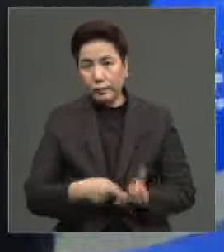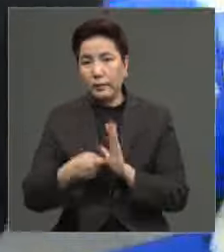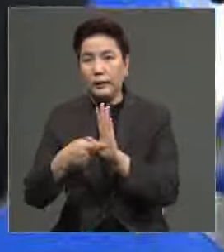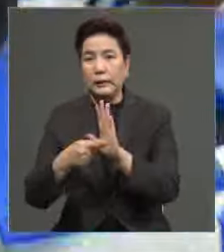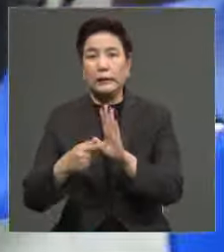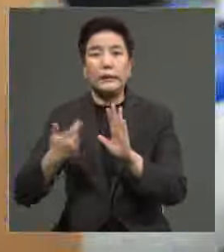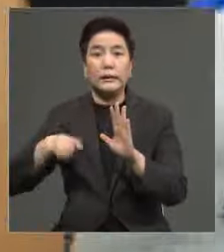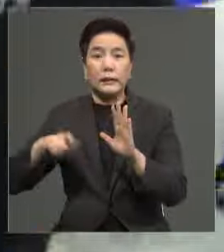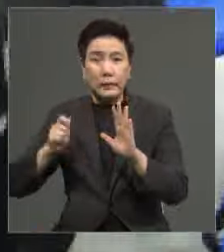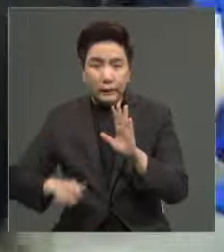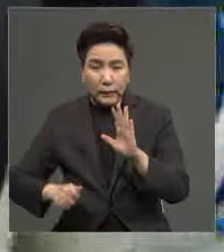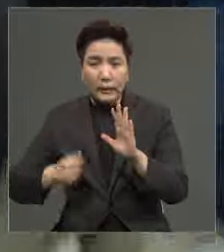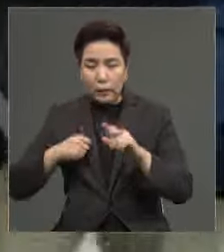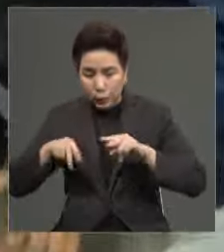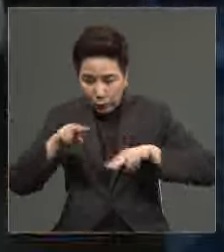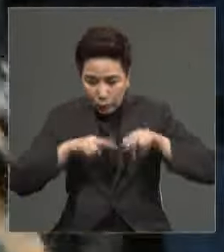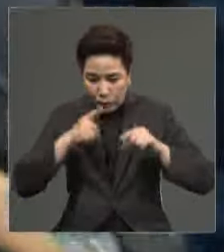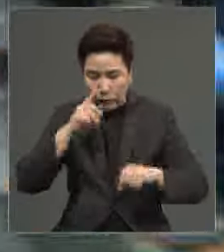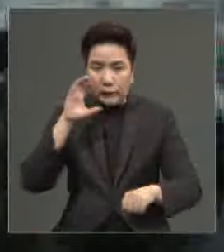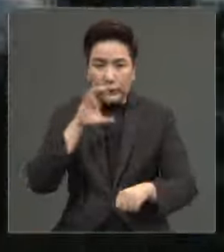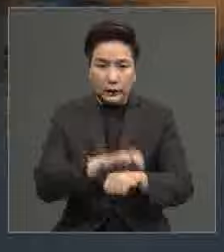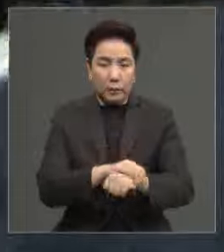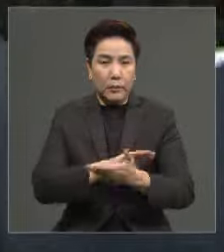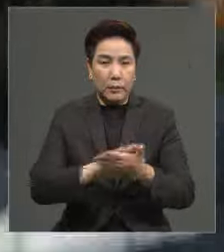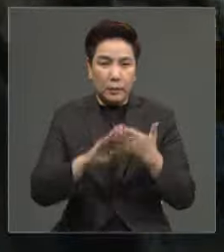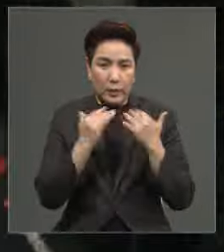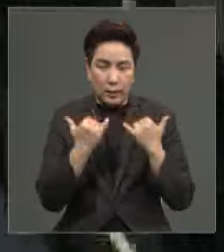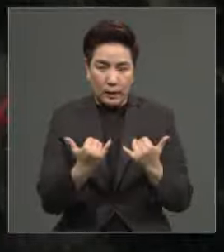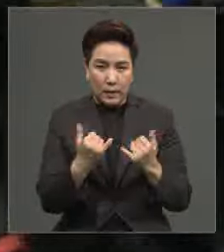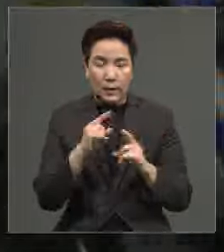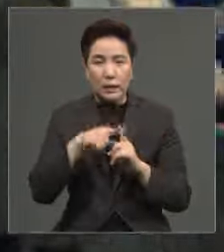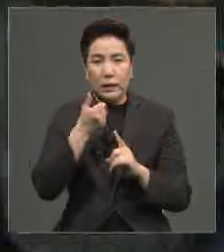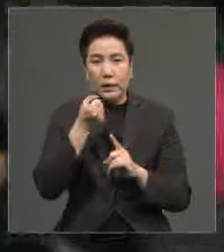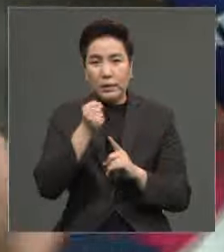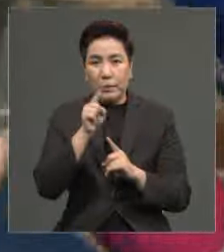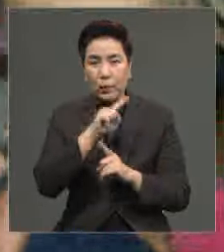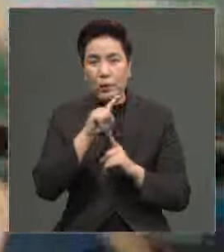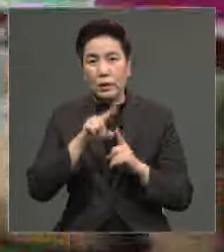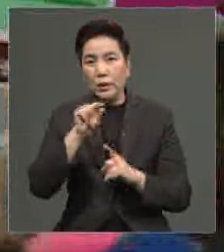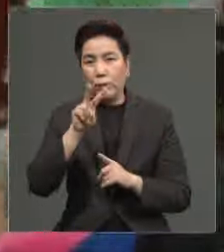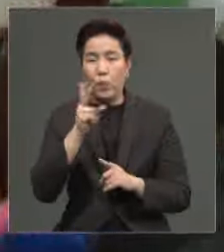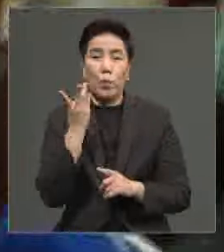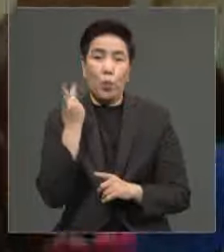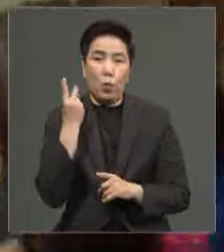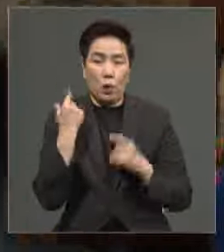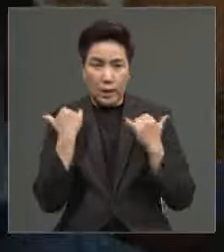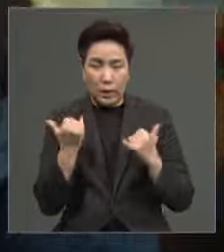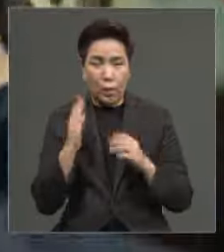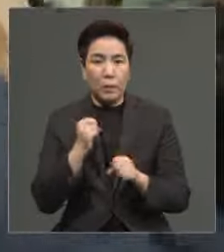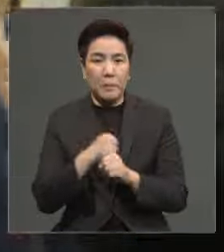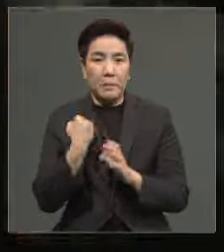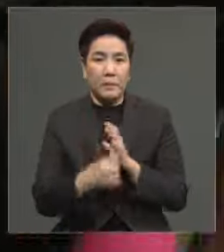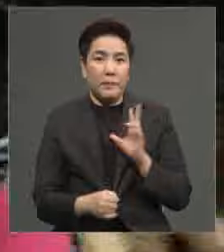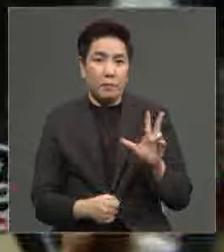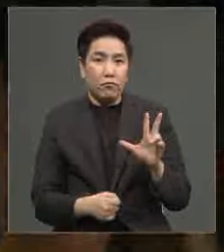กรุงเทพใต้และศาลพิจารณาออกหมายจับลงวันที่ 22พฤศจิกายนก็คือเมื่อวานนี้ตอนนี้ผู้ต้องหาทั้ง 3